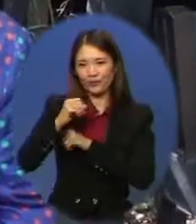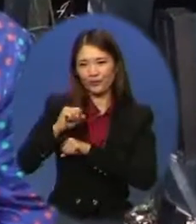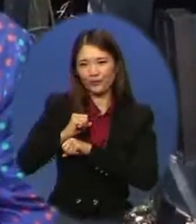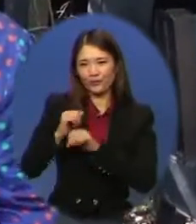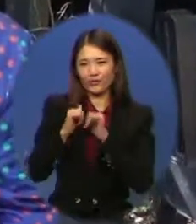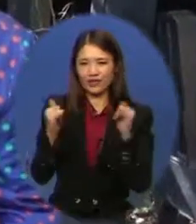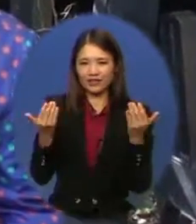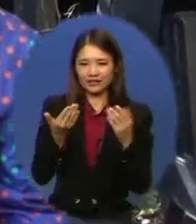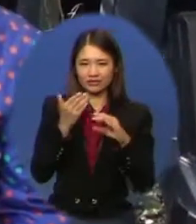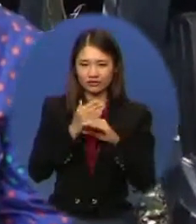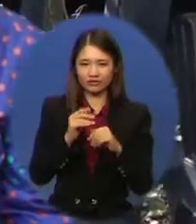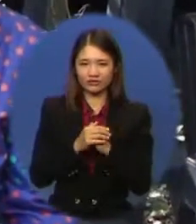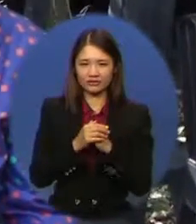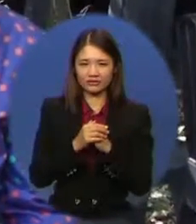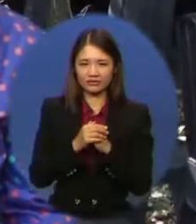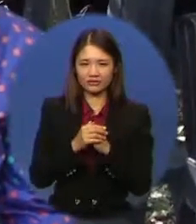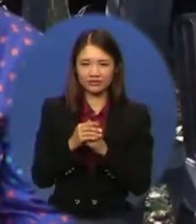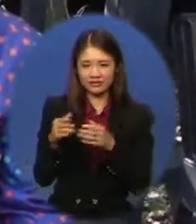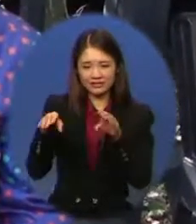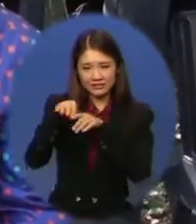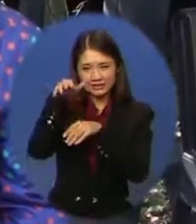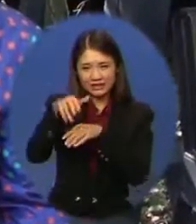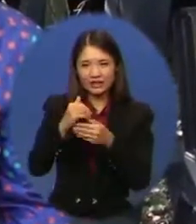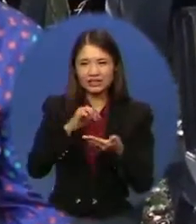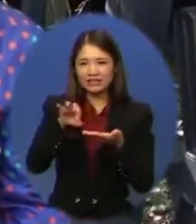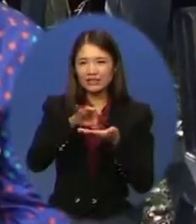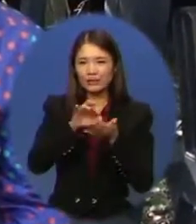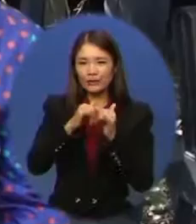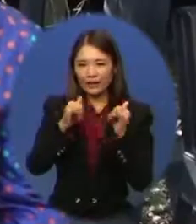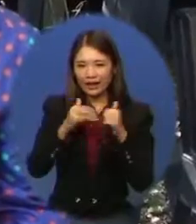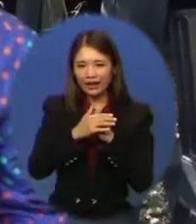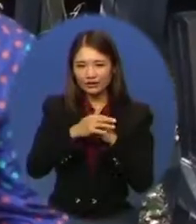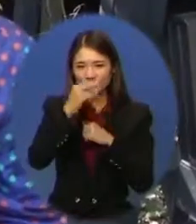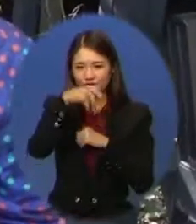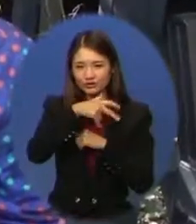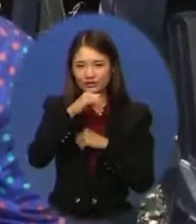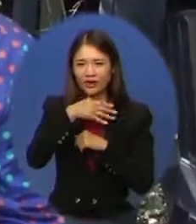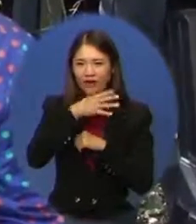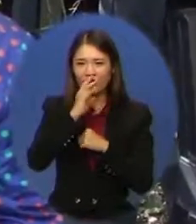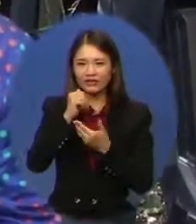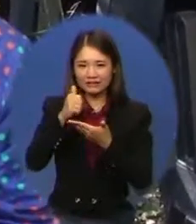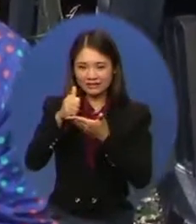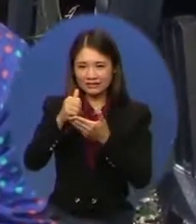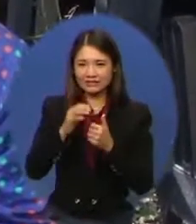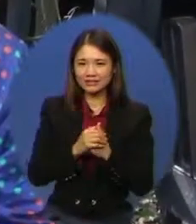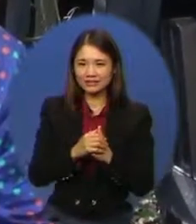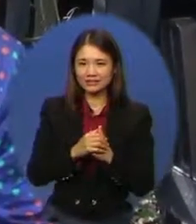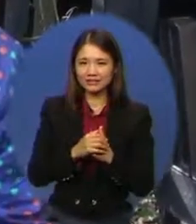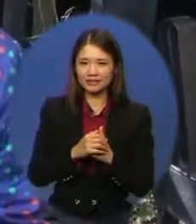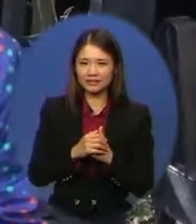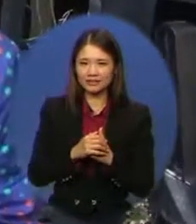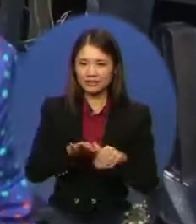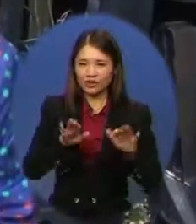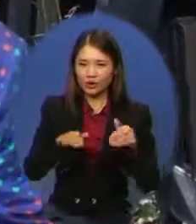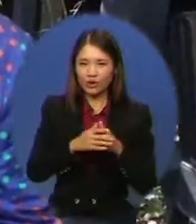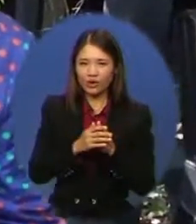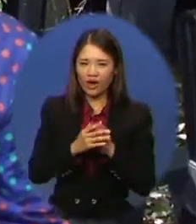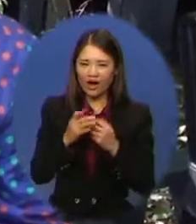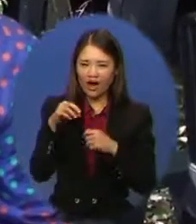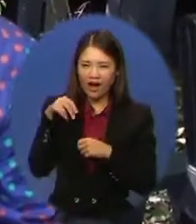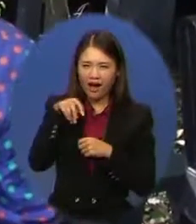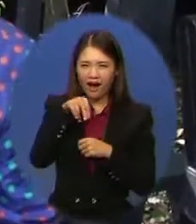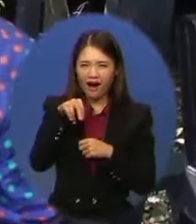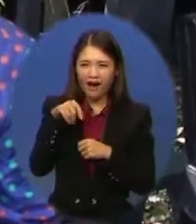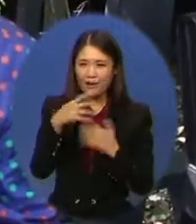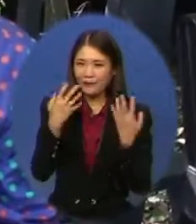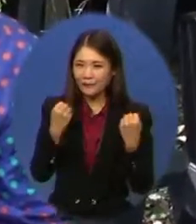이제 그 시설의 이용자로 계시는 두지 어르신이라는 네. 오늘 많이 걸으신 편